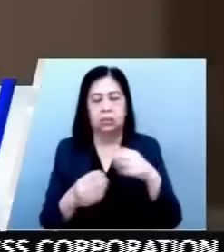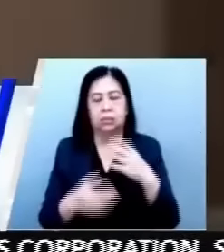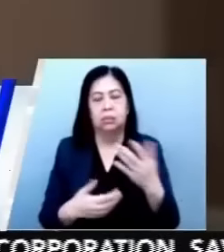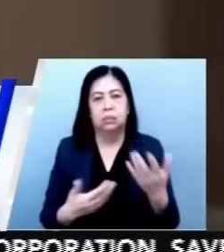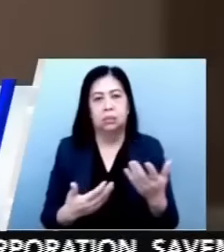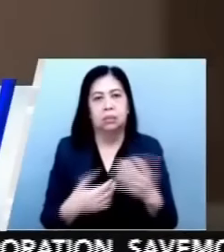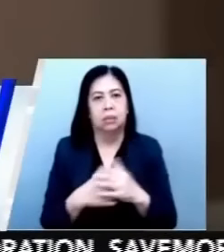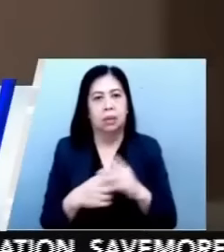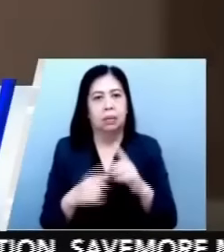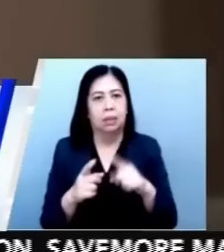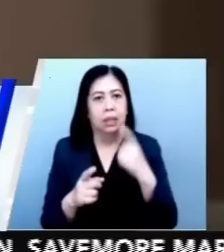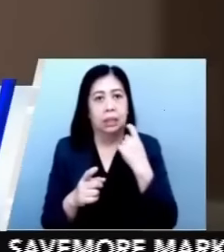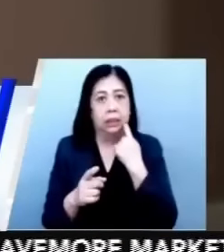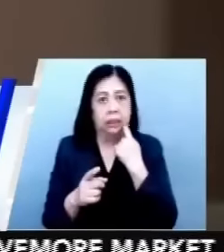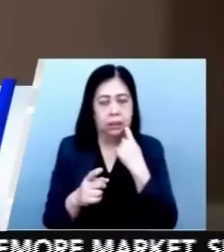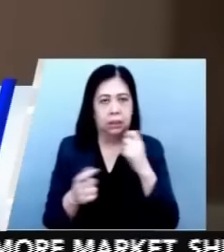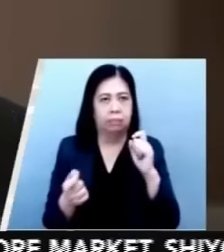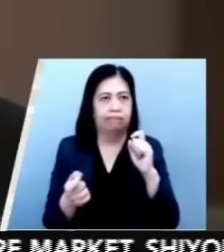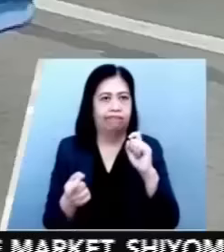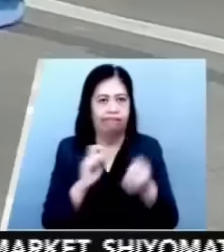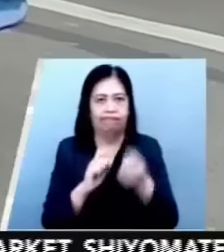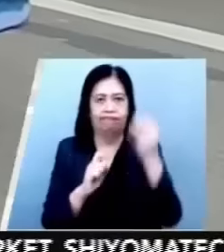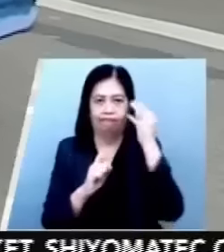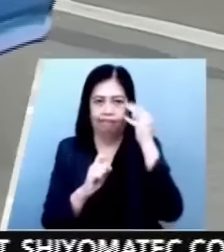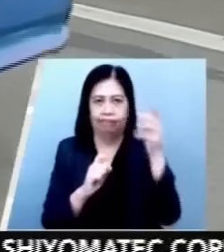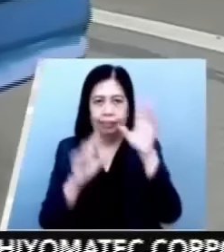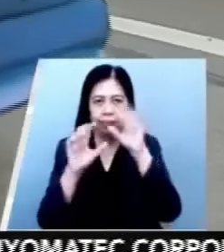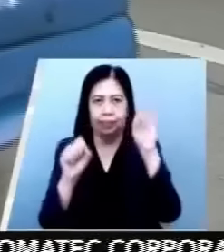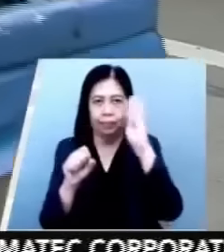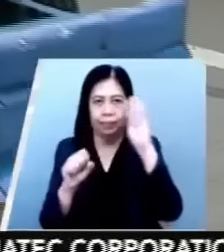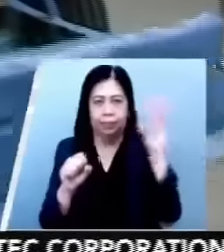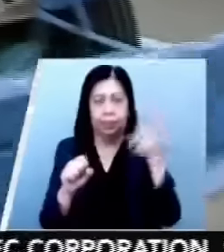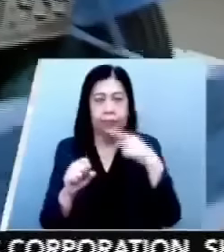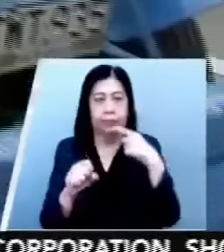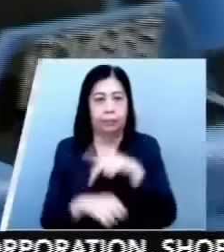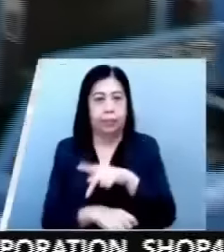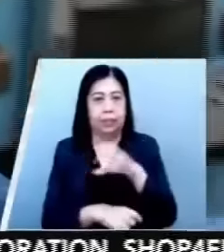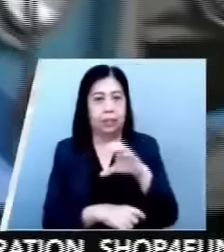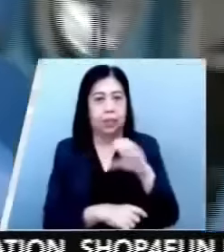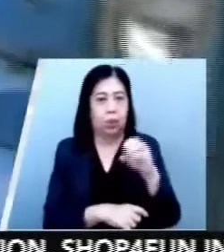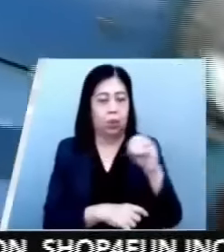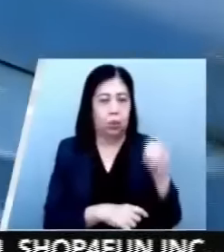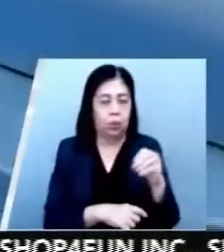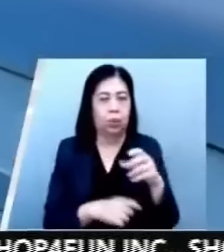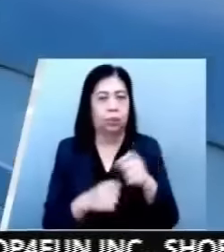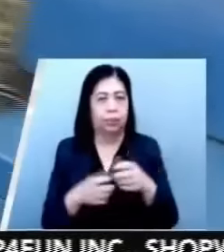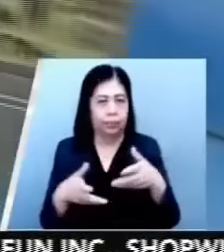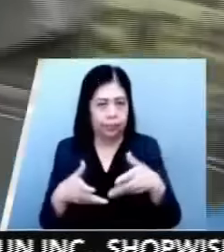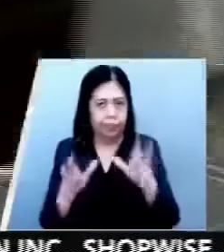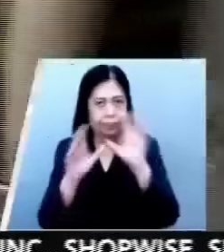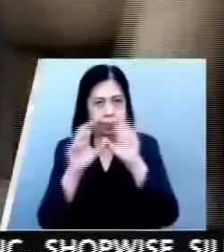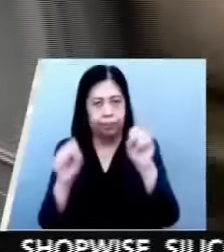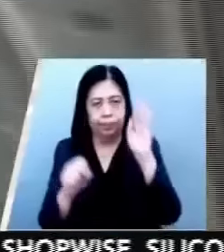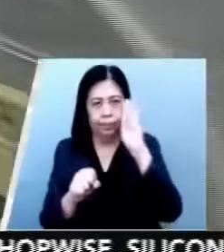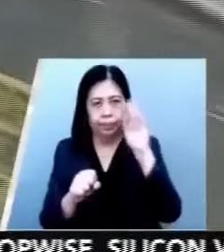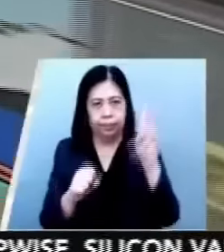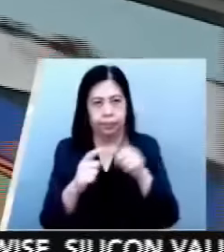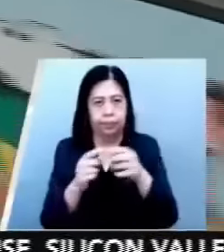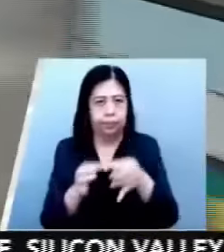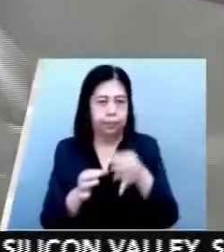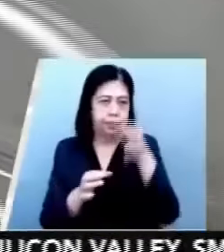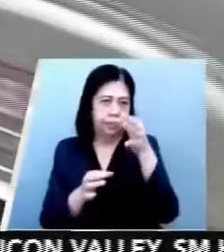Pero kanina, biglang kambyo ang Pangulo. Sabi ng Presidential Communications Office o PCO, pinayagan ni Pangulong Marcos na i-extend